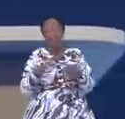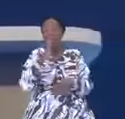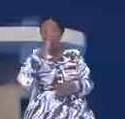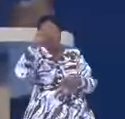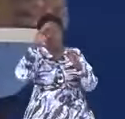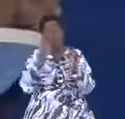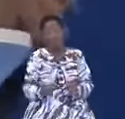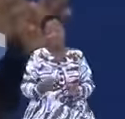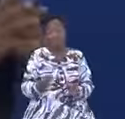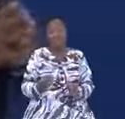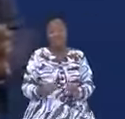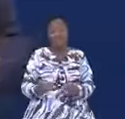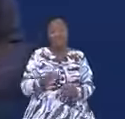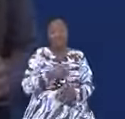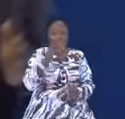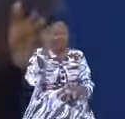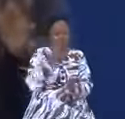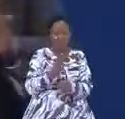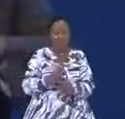jugement